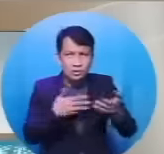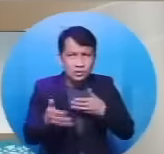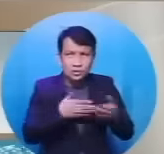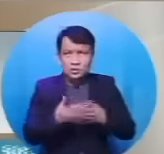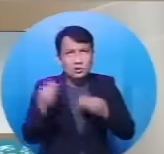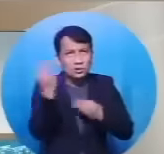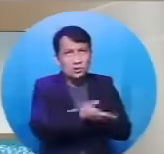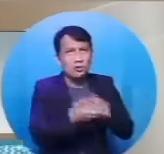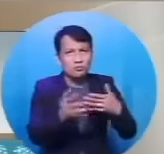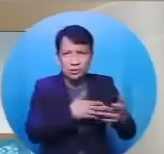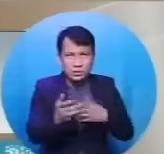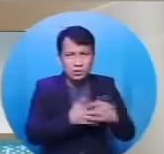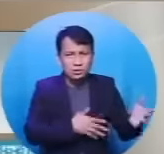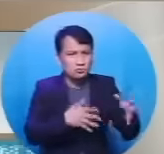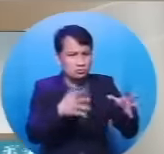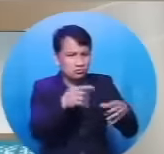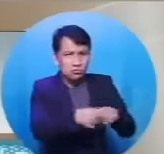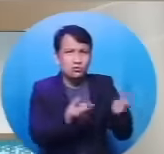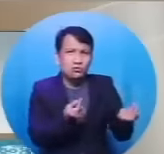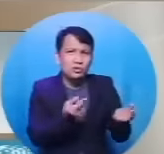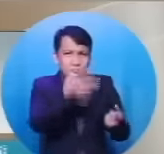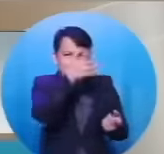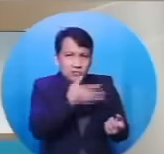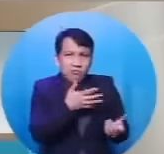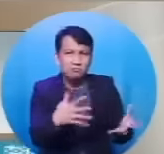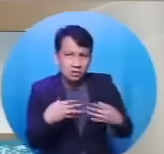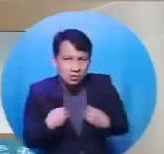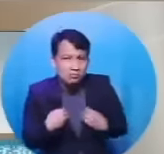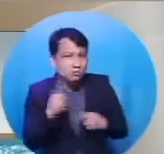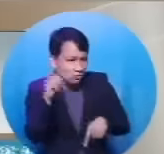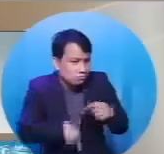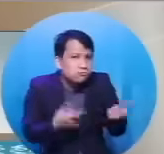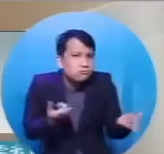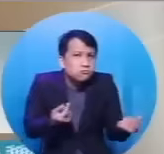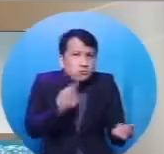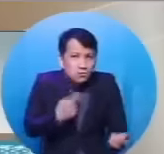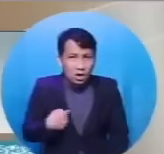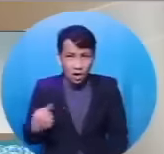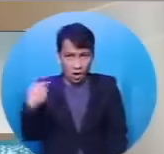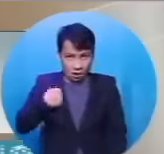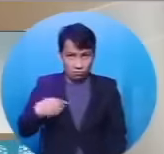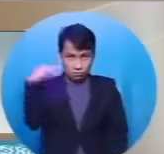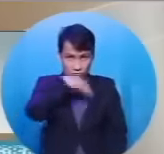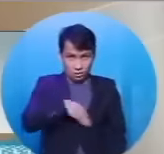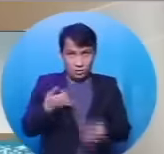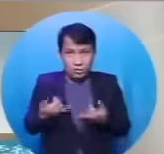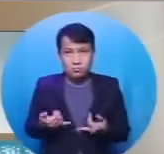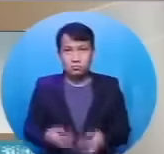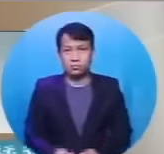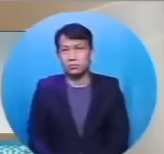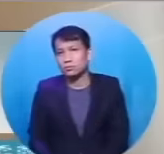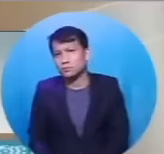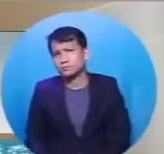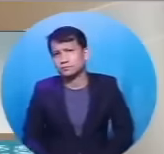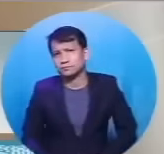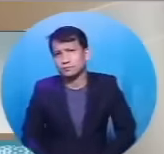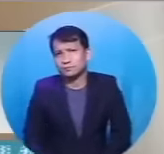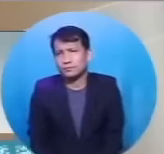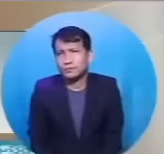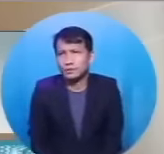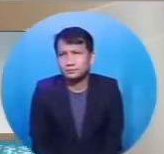pagmumura ng pangunang mo Tinanggap ko tapos ganyan Sabihin mo ako pa yung sinungaling ngayon